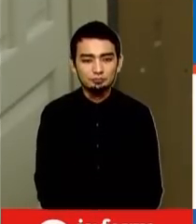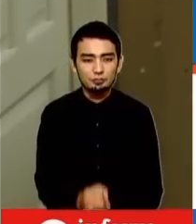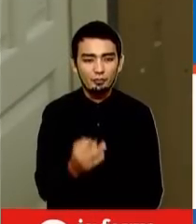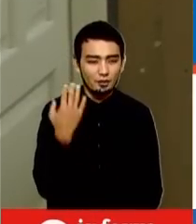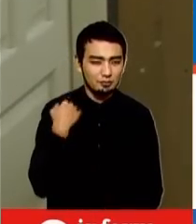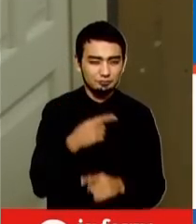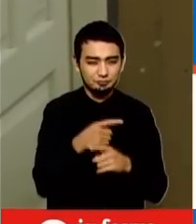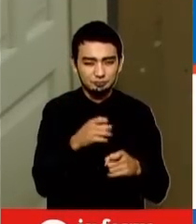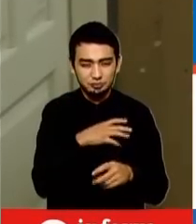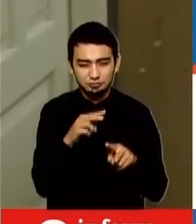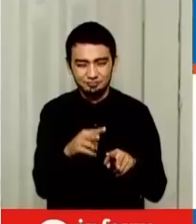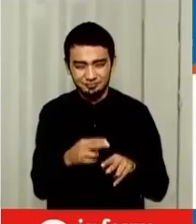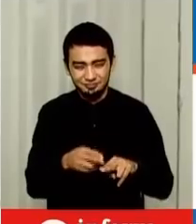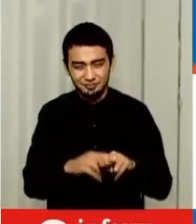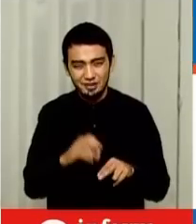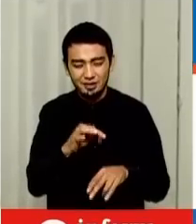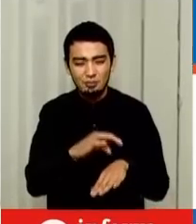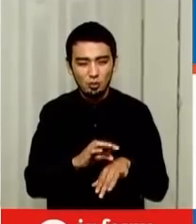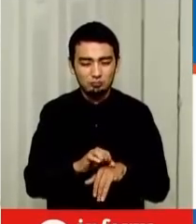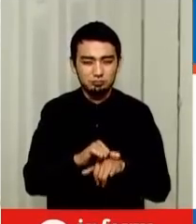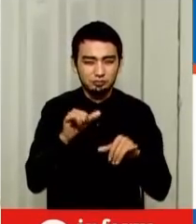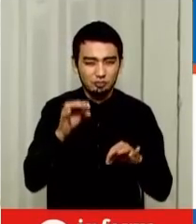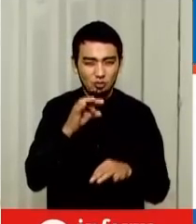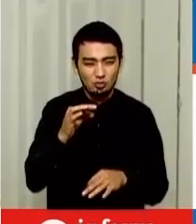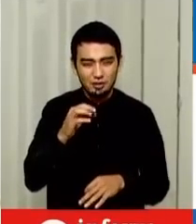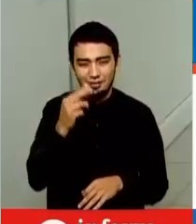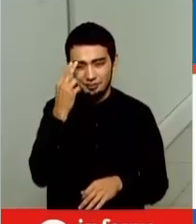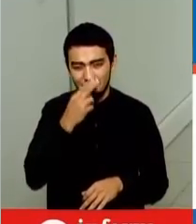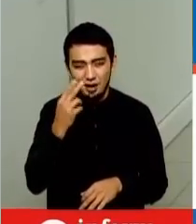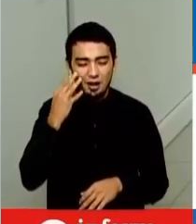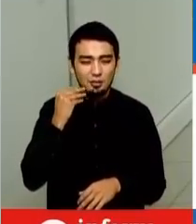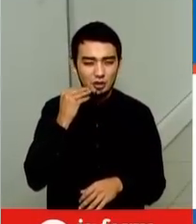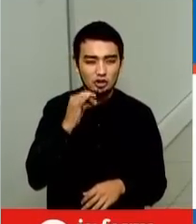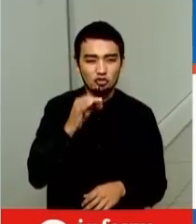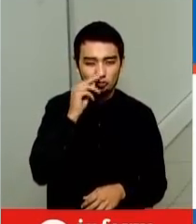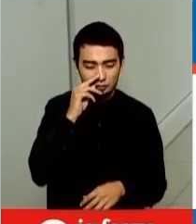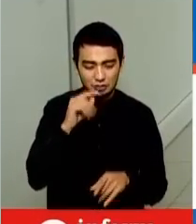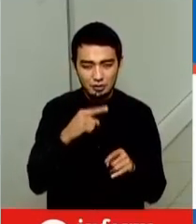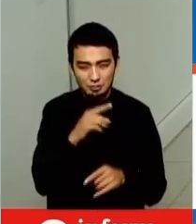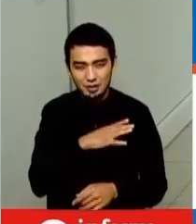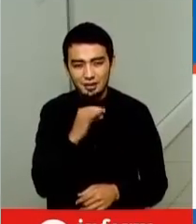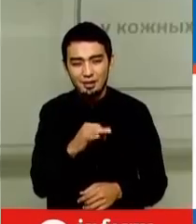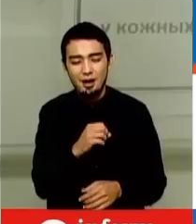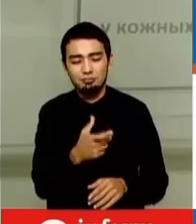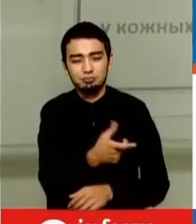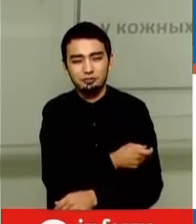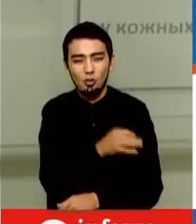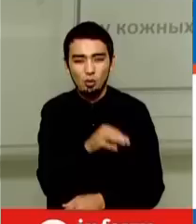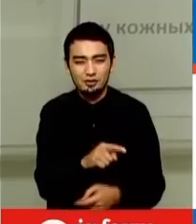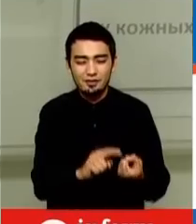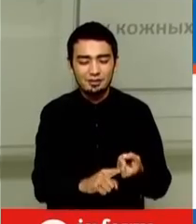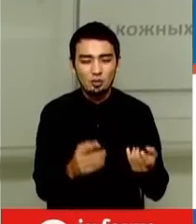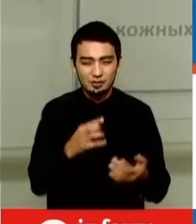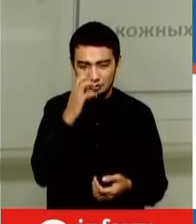комитете санэпидконтроля сообщили, что рост заболеваемости наблюдается в столице, Алматы и Шымкенте. Что же касается вакцин от коронавируса, то в